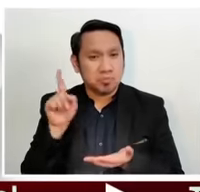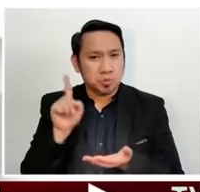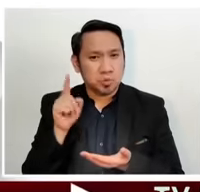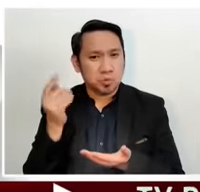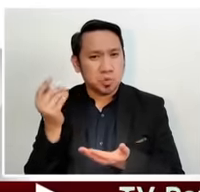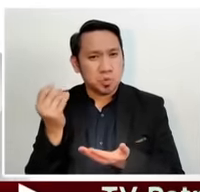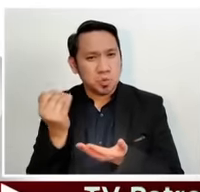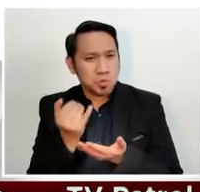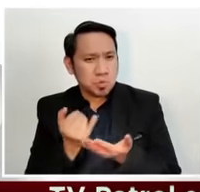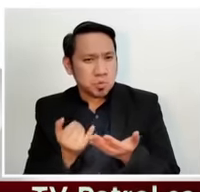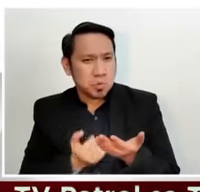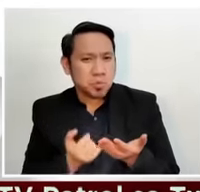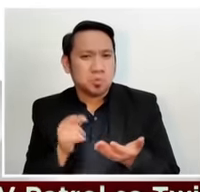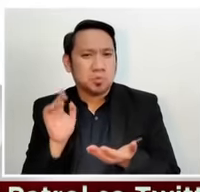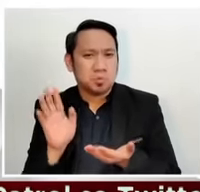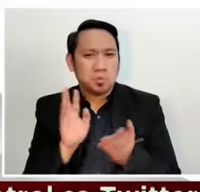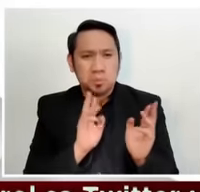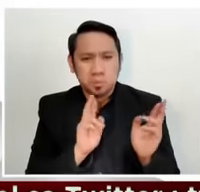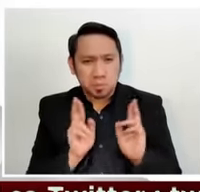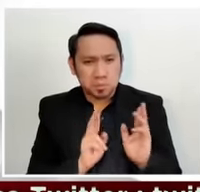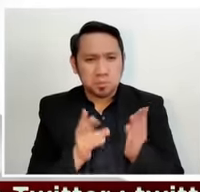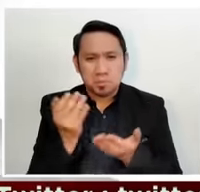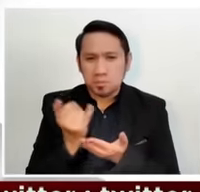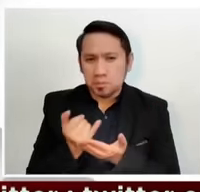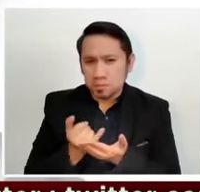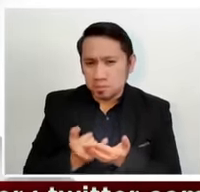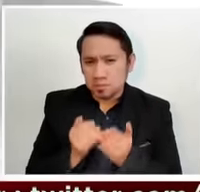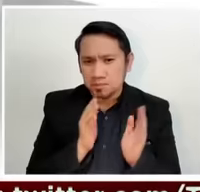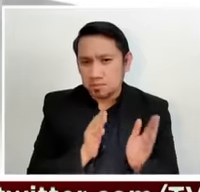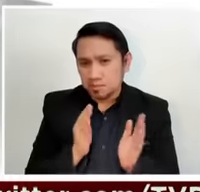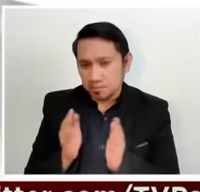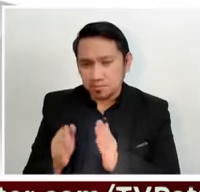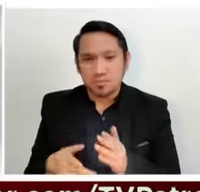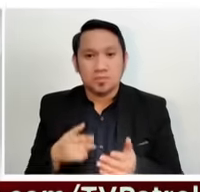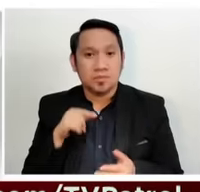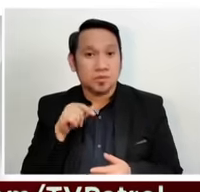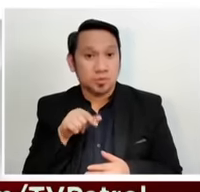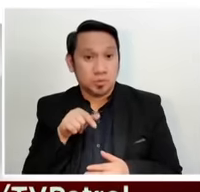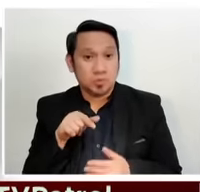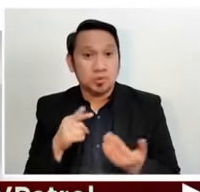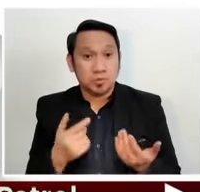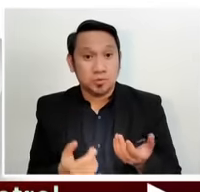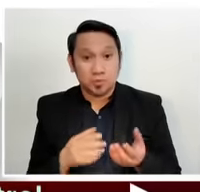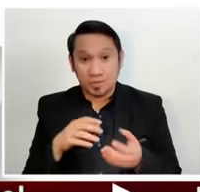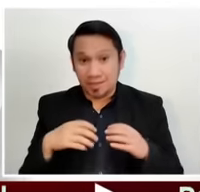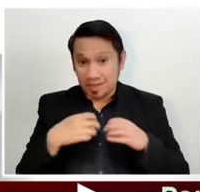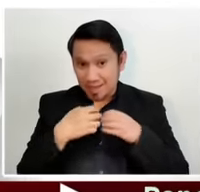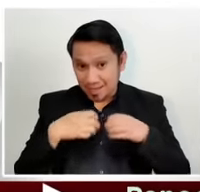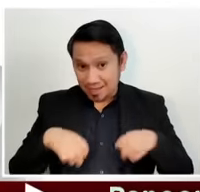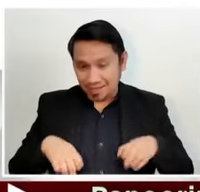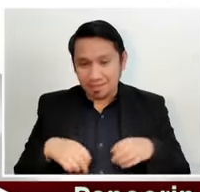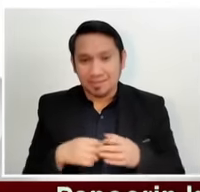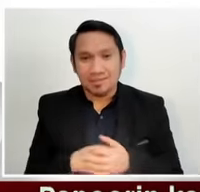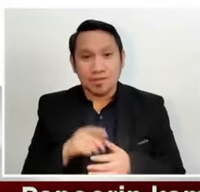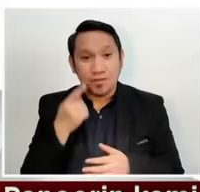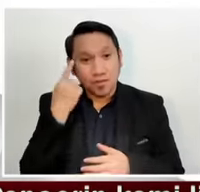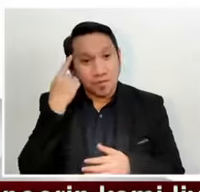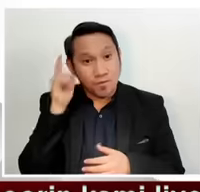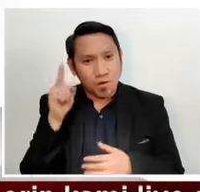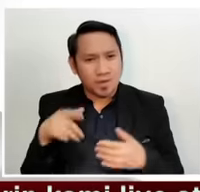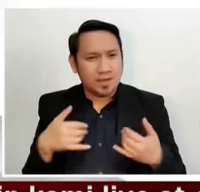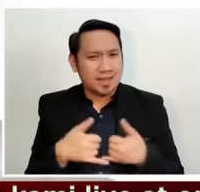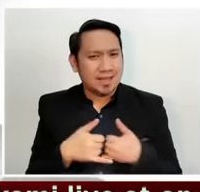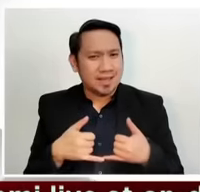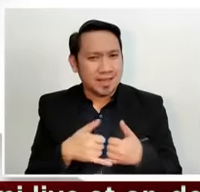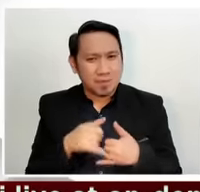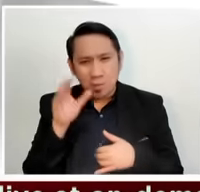naghahanda at nagdo-drawing ng designs na ipipinta sa nilagang itlog bago itago para sa kanilang Easter egg hunt.